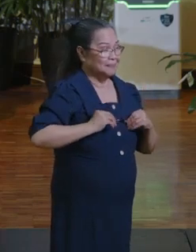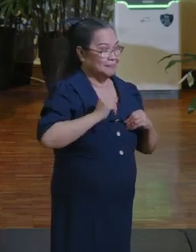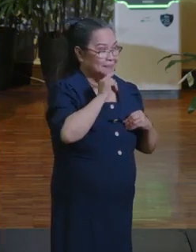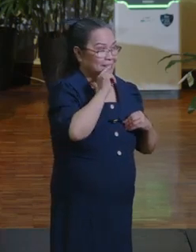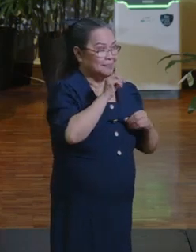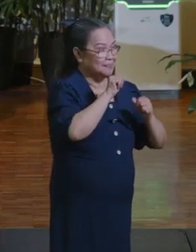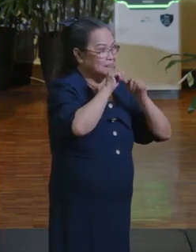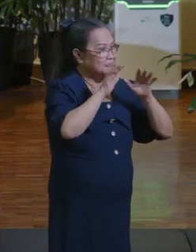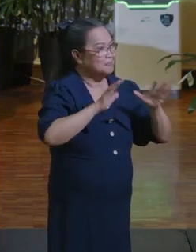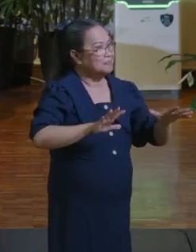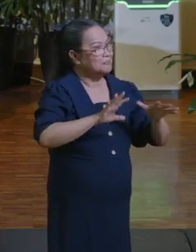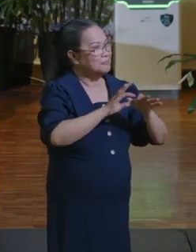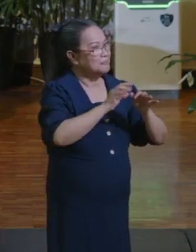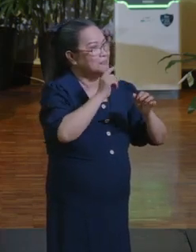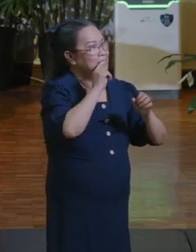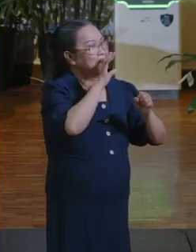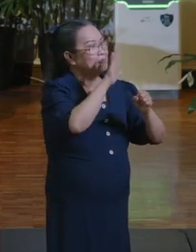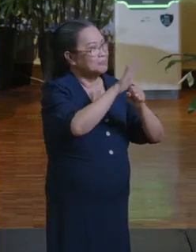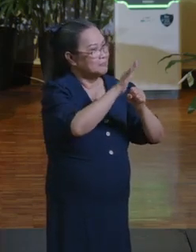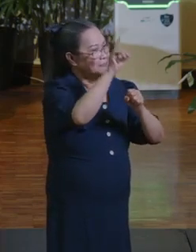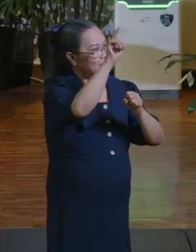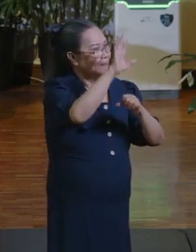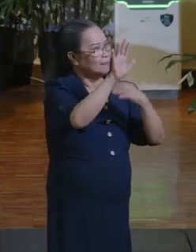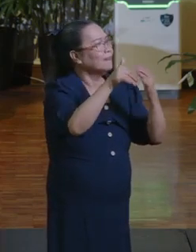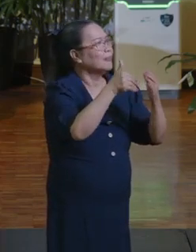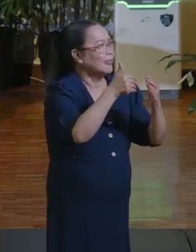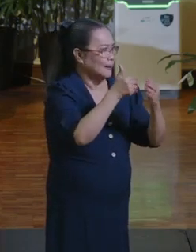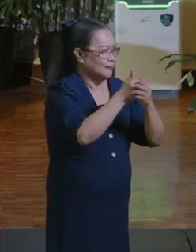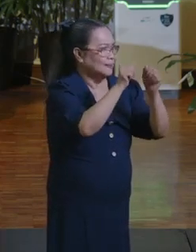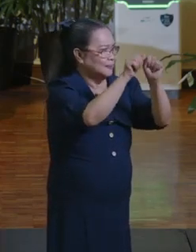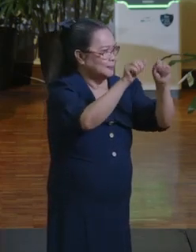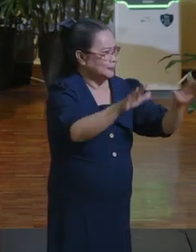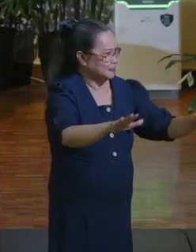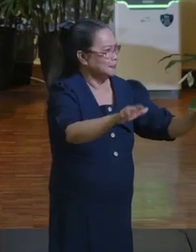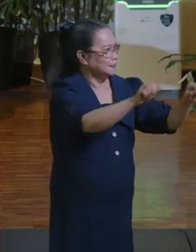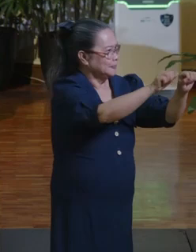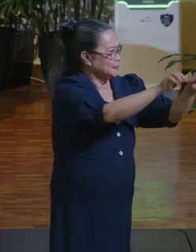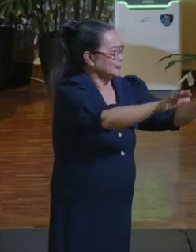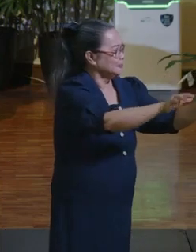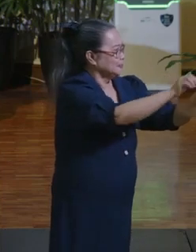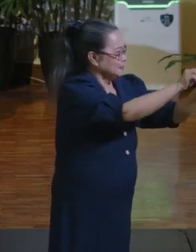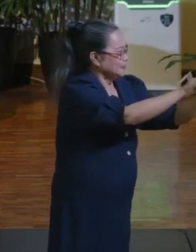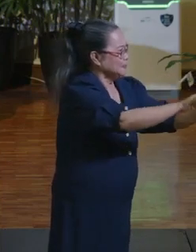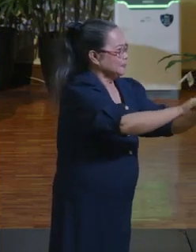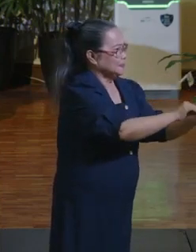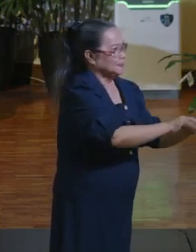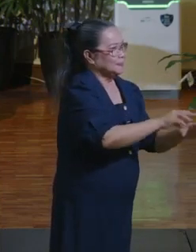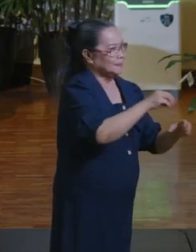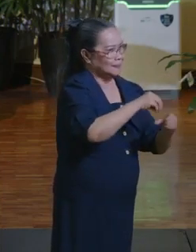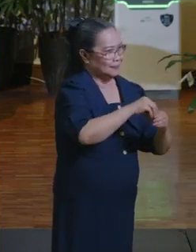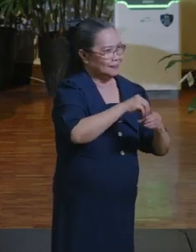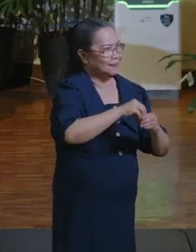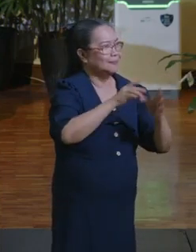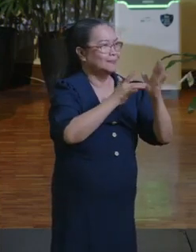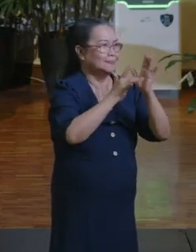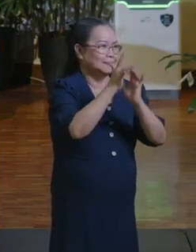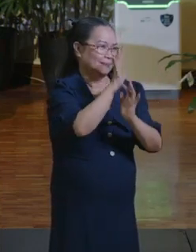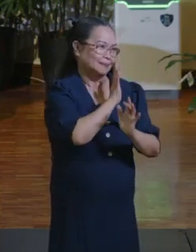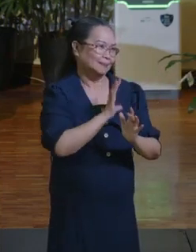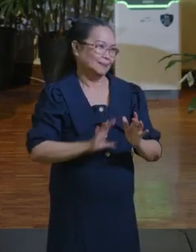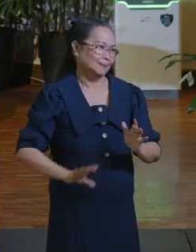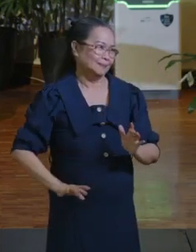mga pangako ng Diyos kay Abraham, lahat pong mga biyayang yan ay atin in Christ